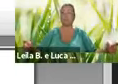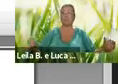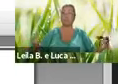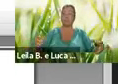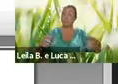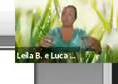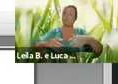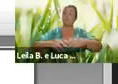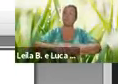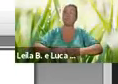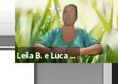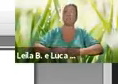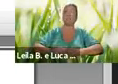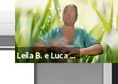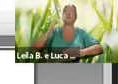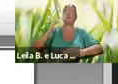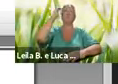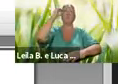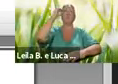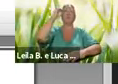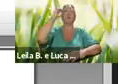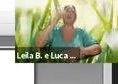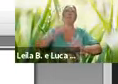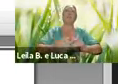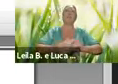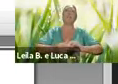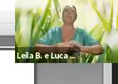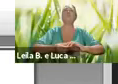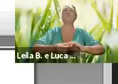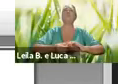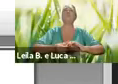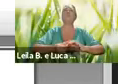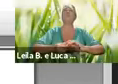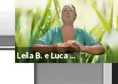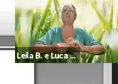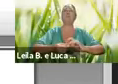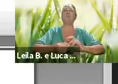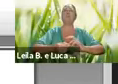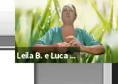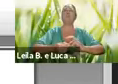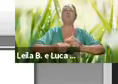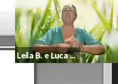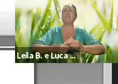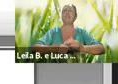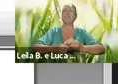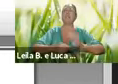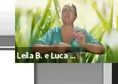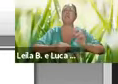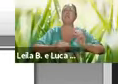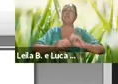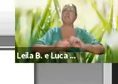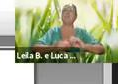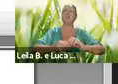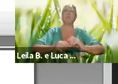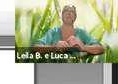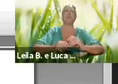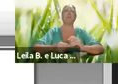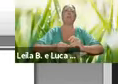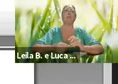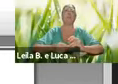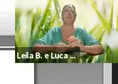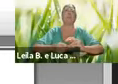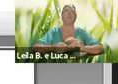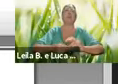6 medium, c'erano 6 medium in questa riunione. No? Durante le riunioni, i medium cominciano a sentire prima